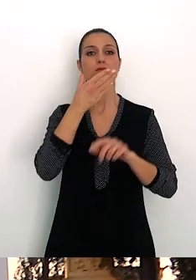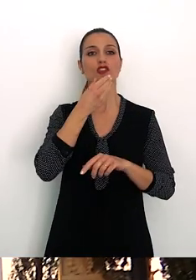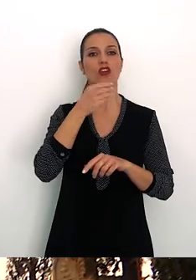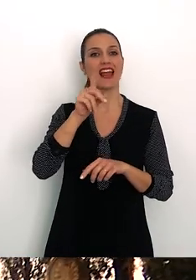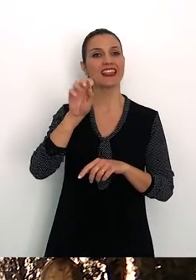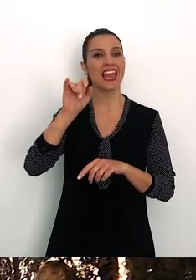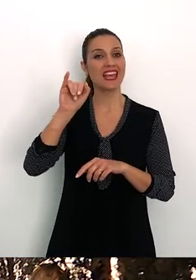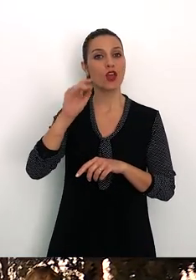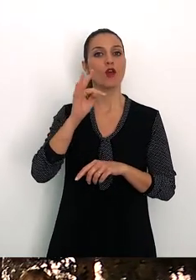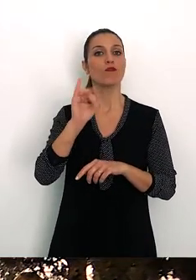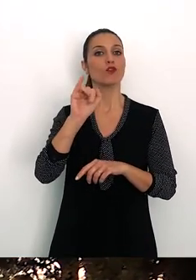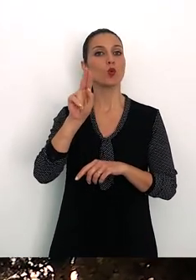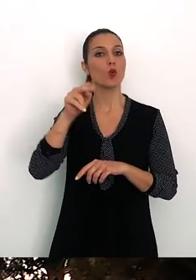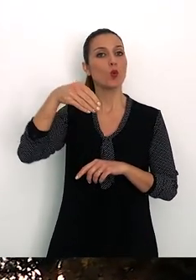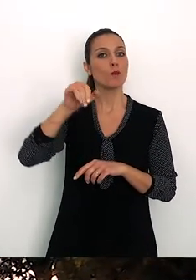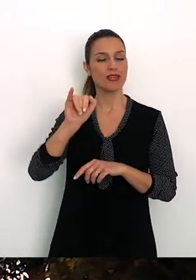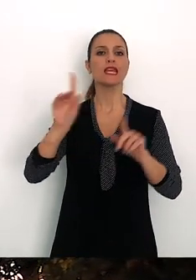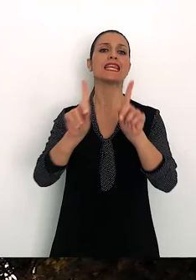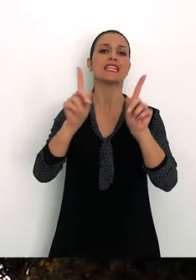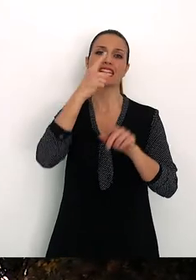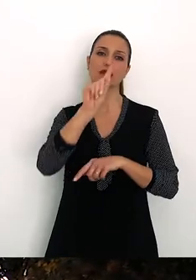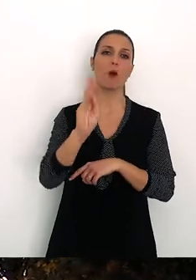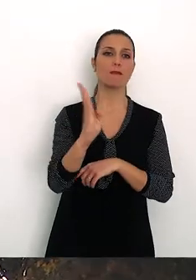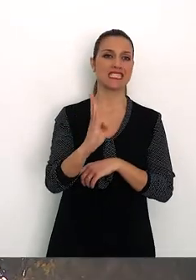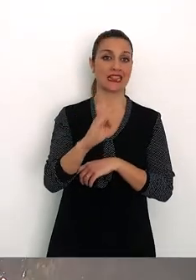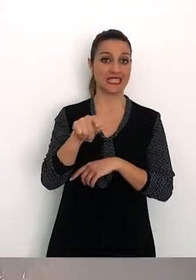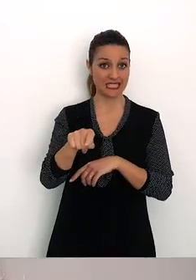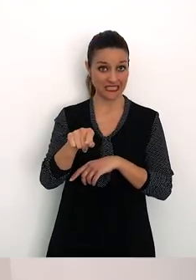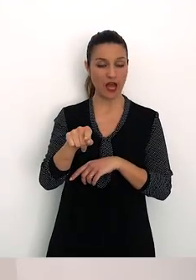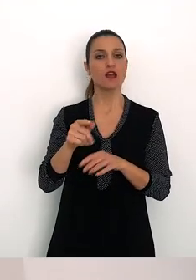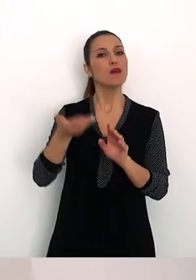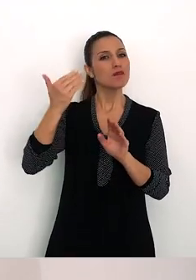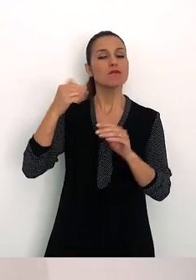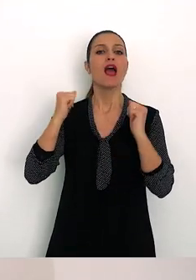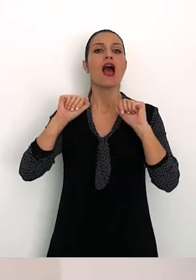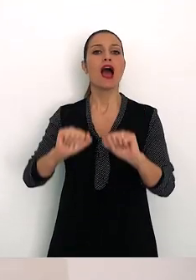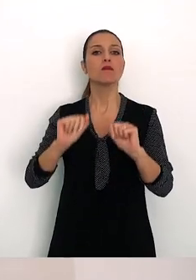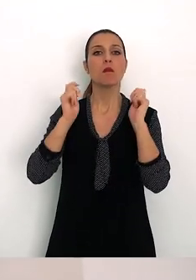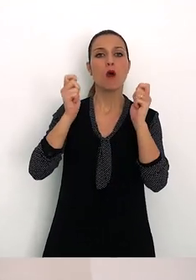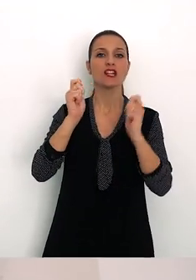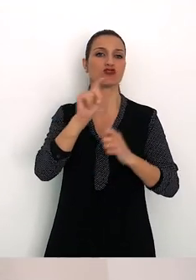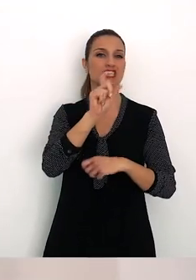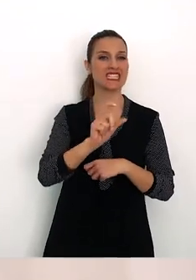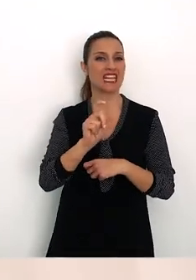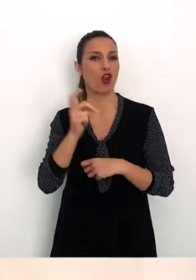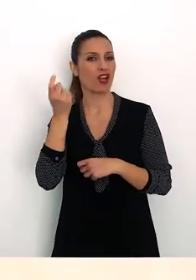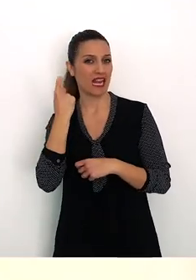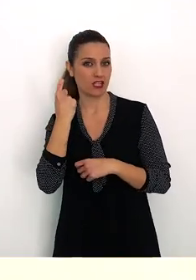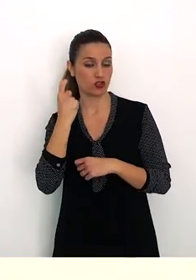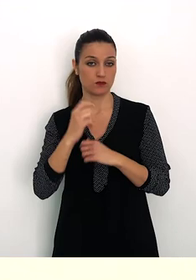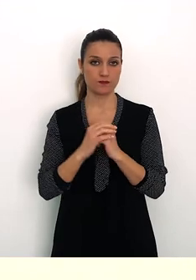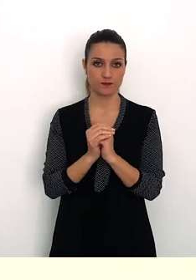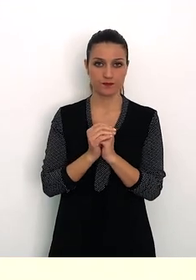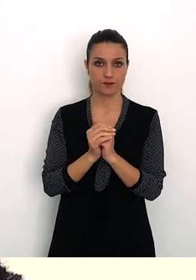La chiesa Madonna dei Fiumi è una chiesa bizantina sorta su un antico insediamento di monaci italo-greci.